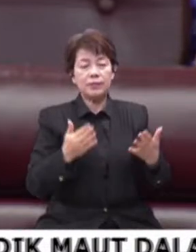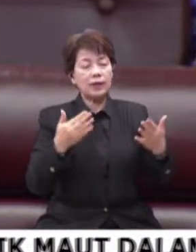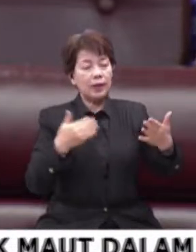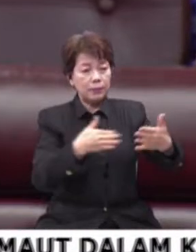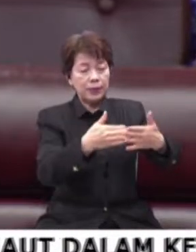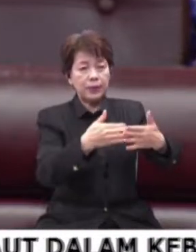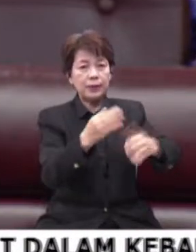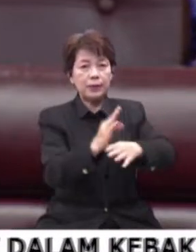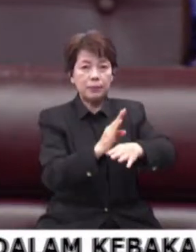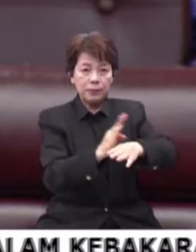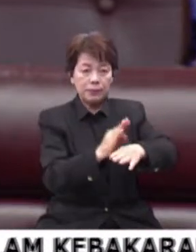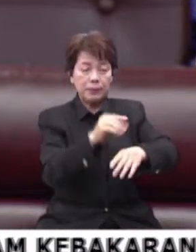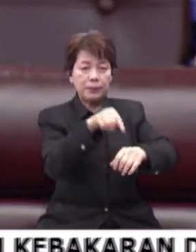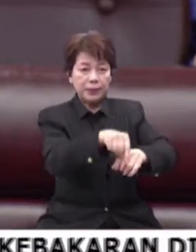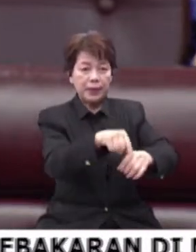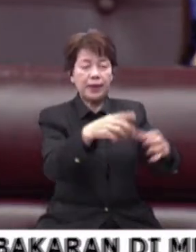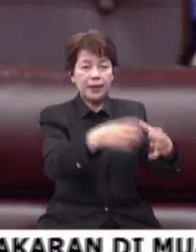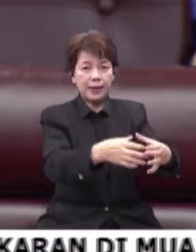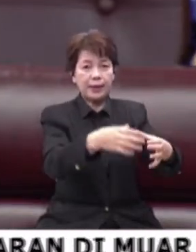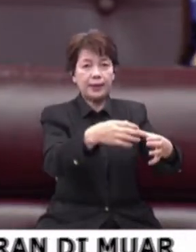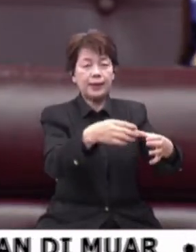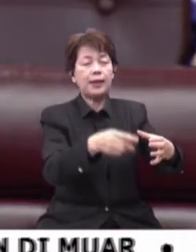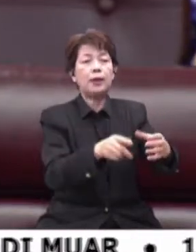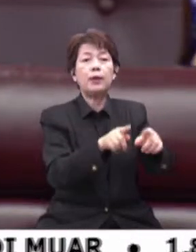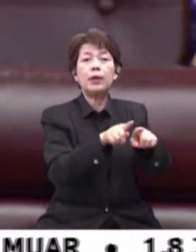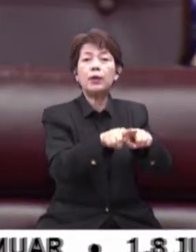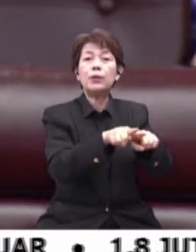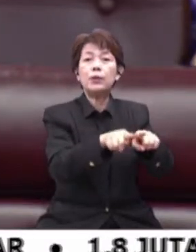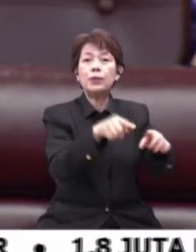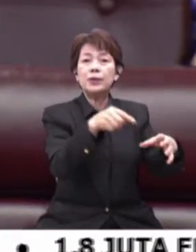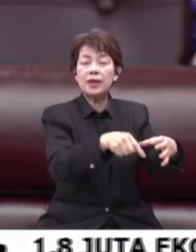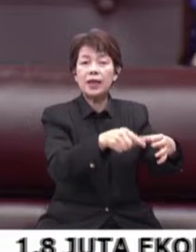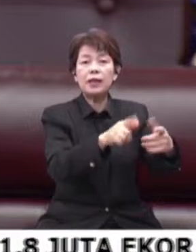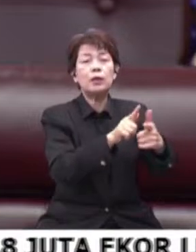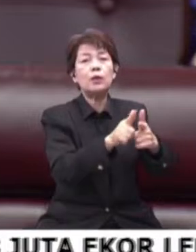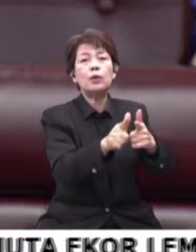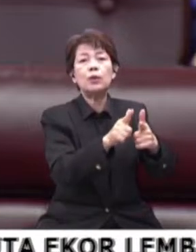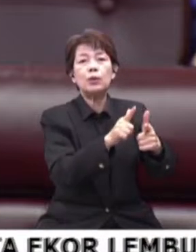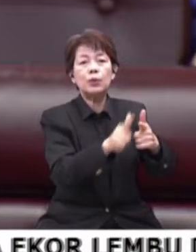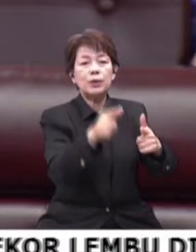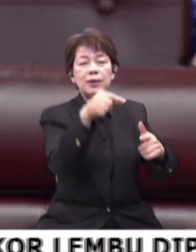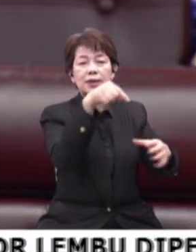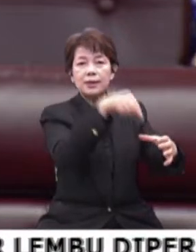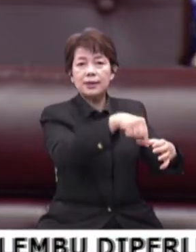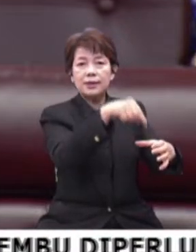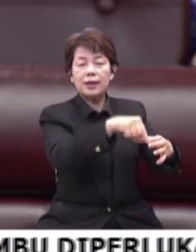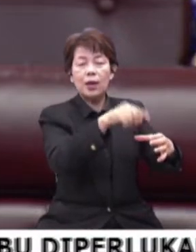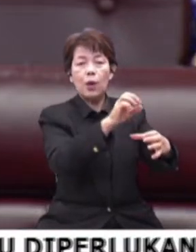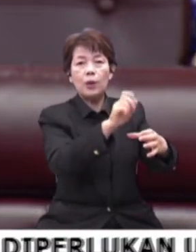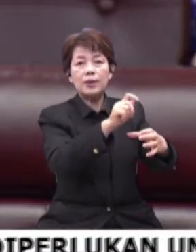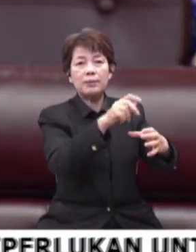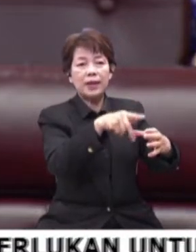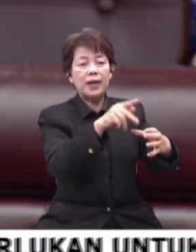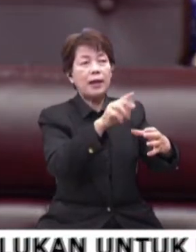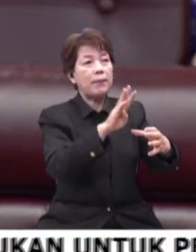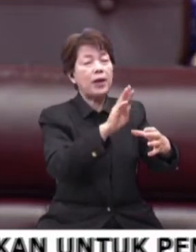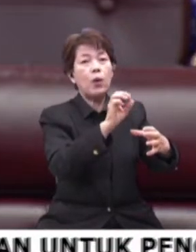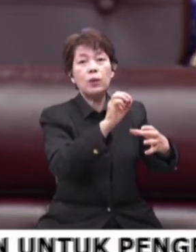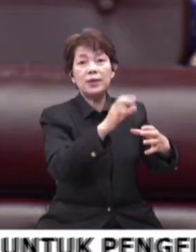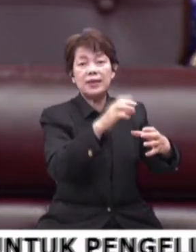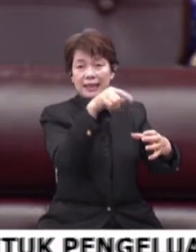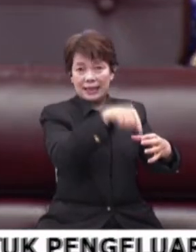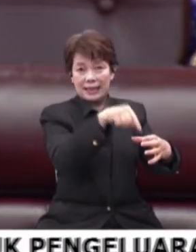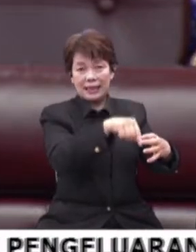pengendali telah di beri kelulusan untuk menjalankan penghematan body di bawah VOC ini yaitu